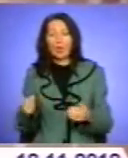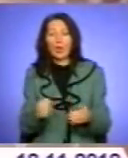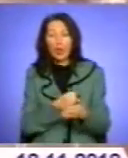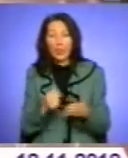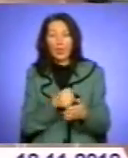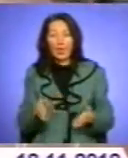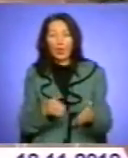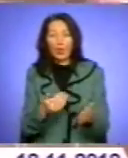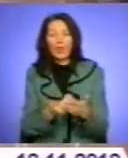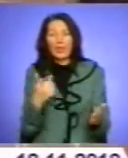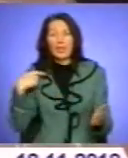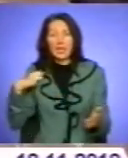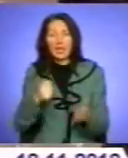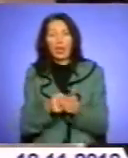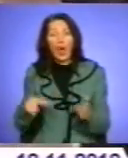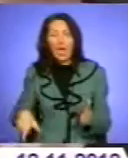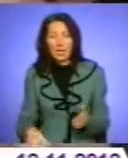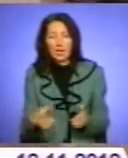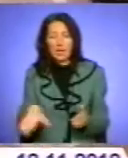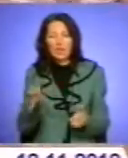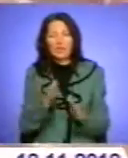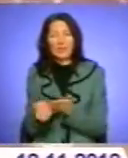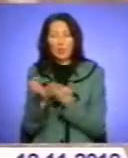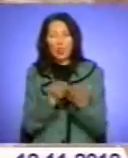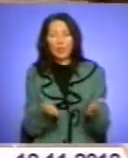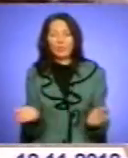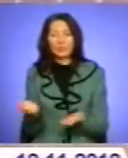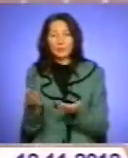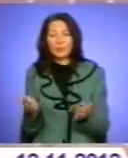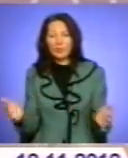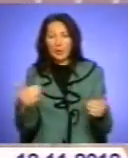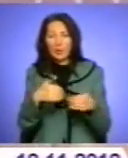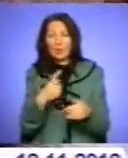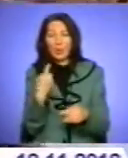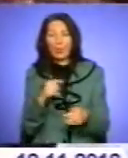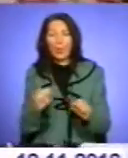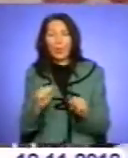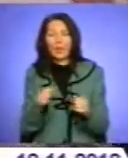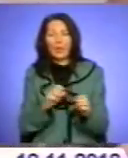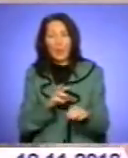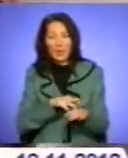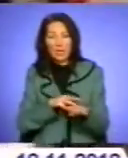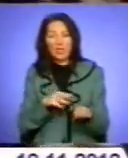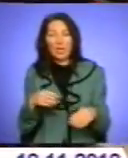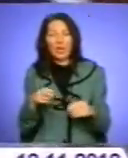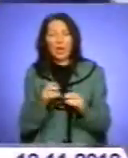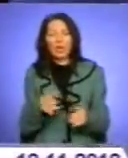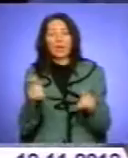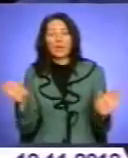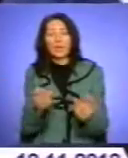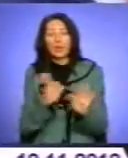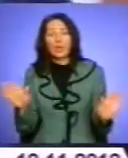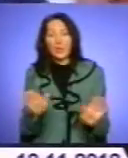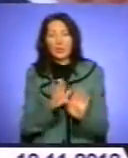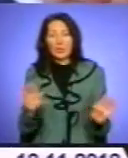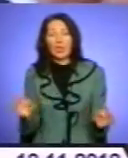до генерала. Відтак усі запрошені зібралися в обласному управлінні міліції. З нагоди свята звучали вітання, лунали пісні, а